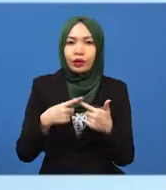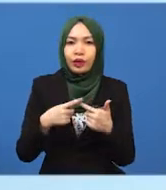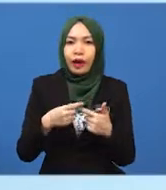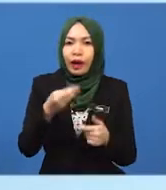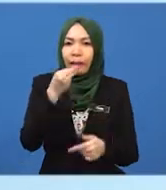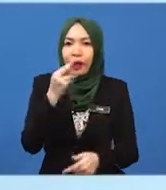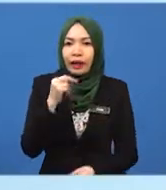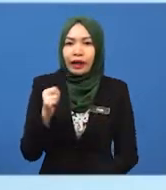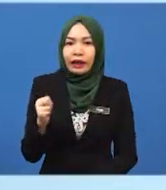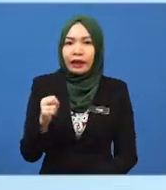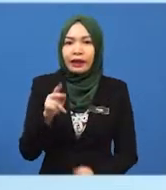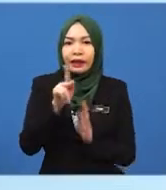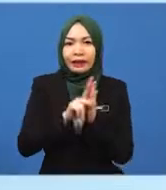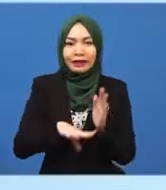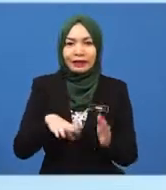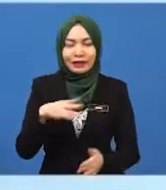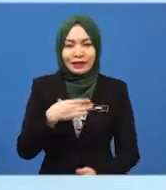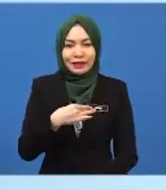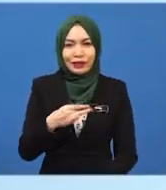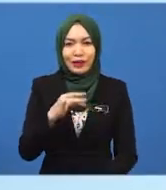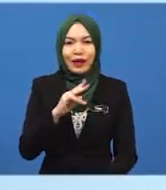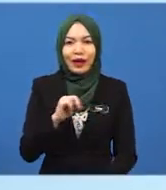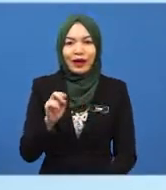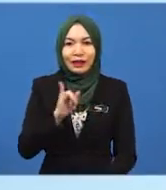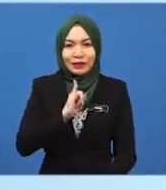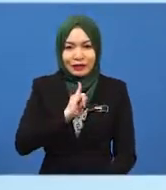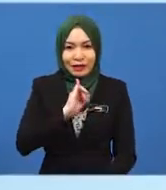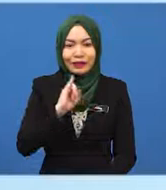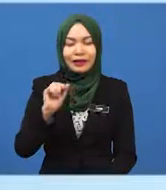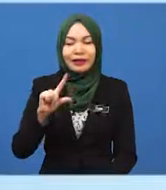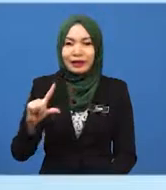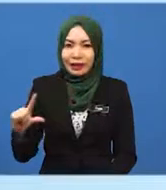Makanan kegemaran saya ialah ayam goreng.